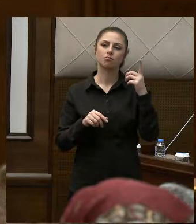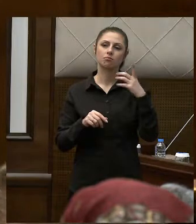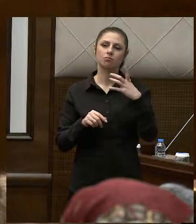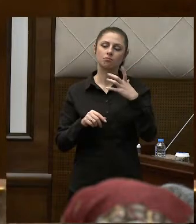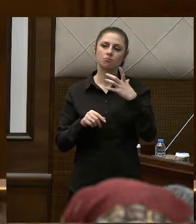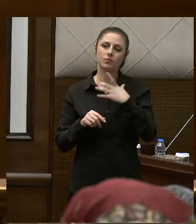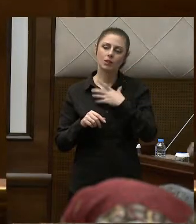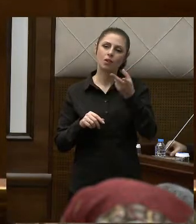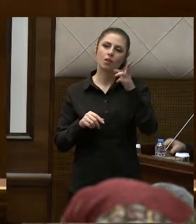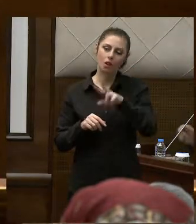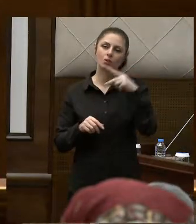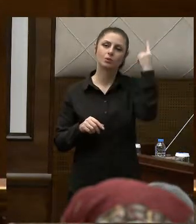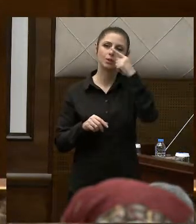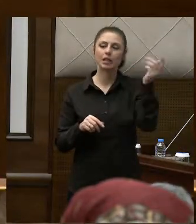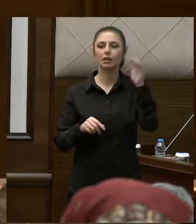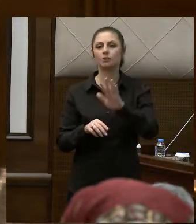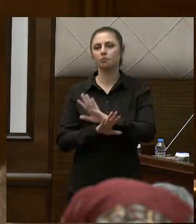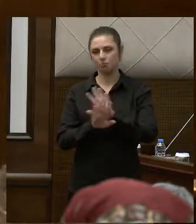rahmet diliyoruz.